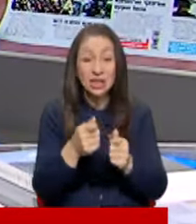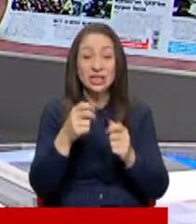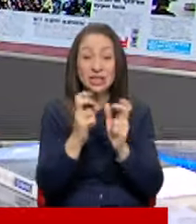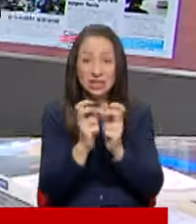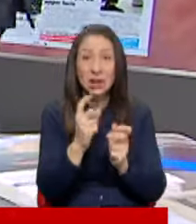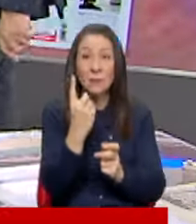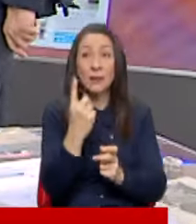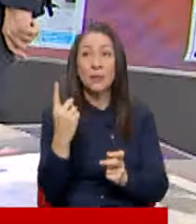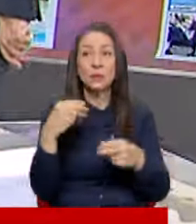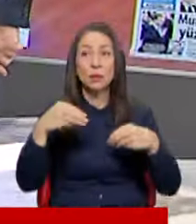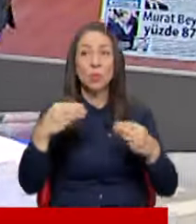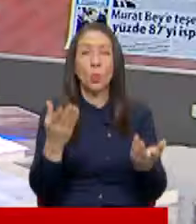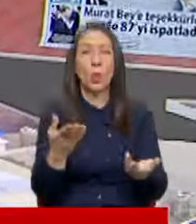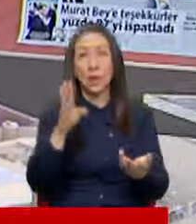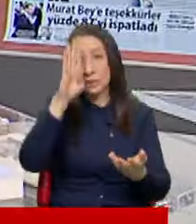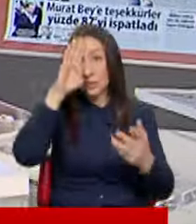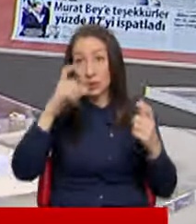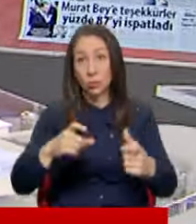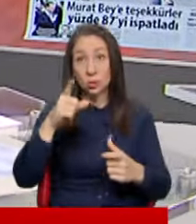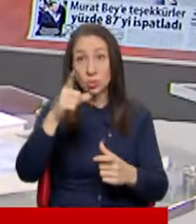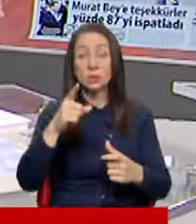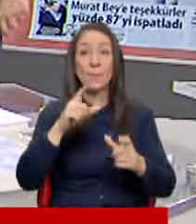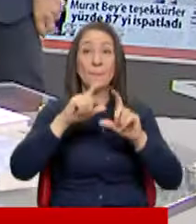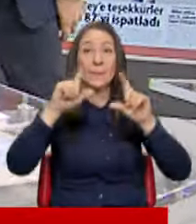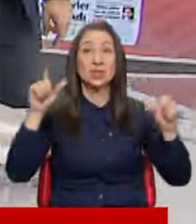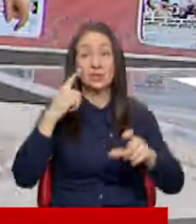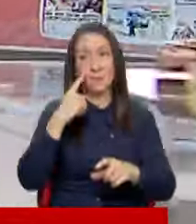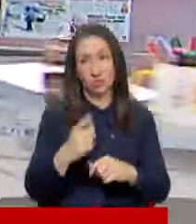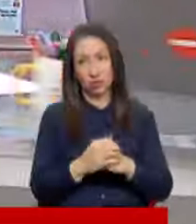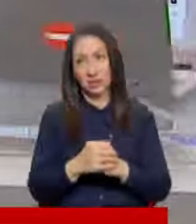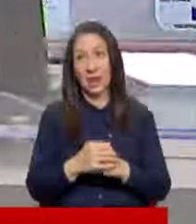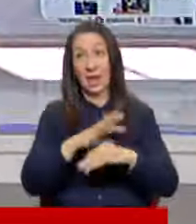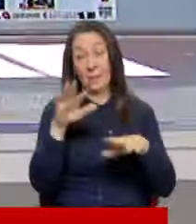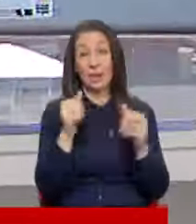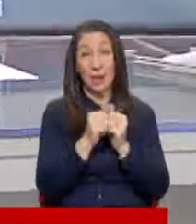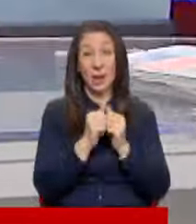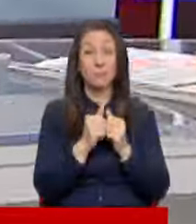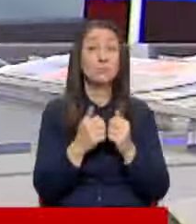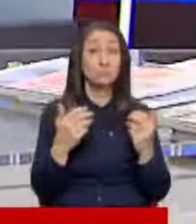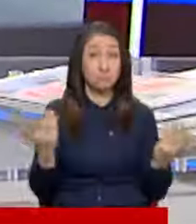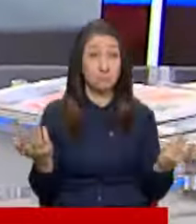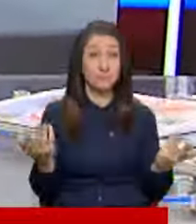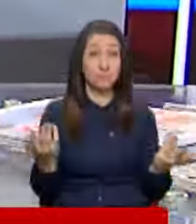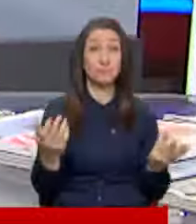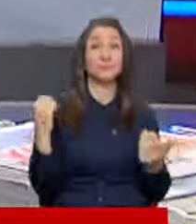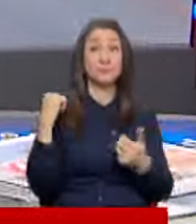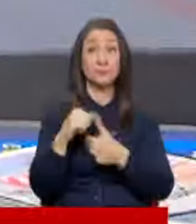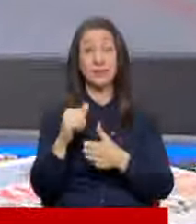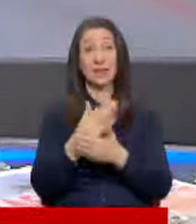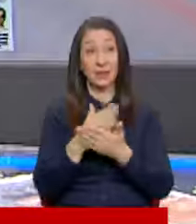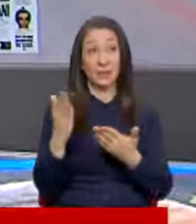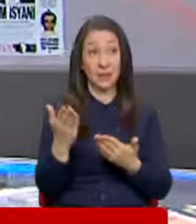taneyle satılıyor Bu arada İstanbul İstanbul'un da manşetine bakacağız hep birlikte Peki yine devam